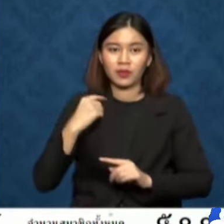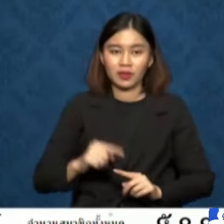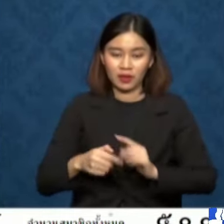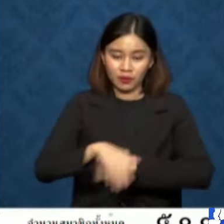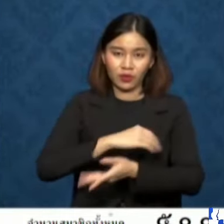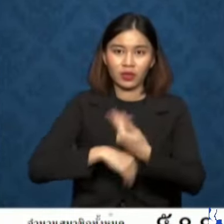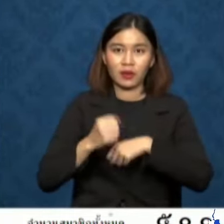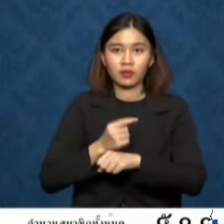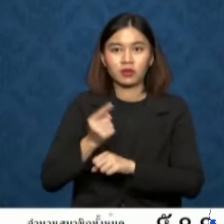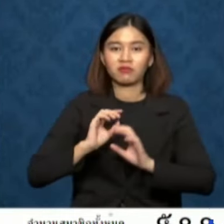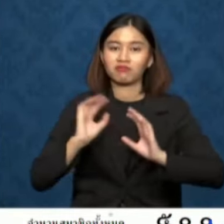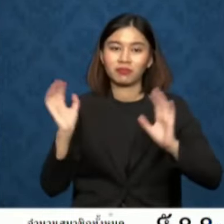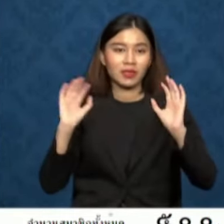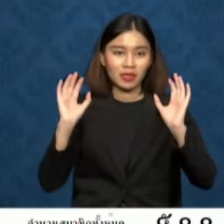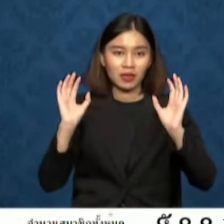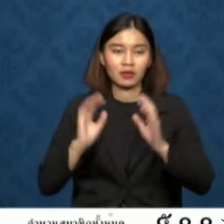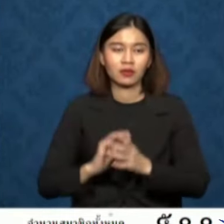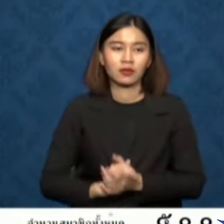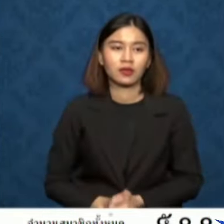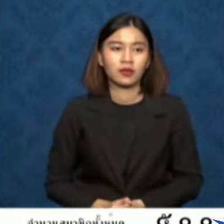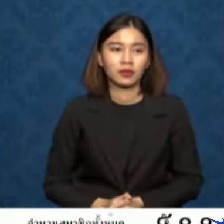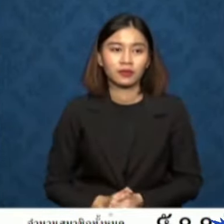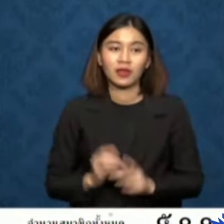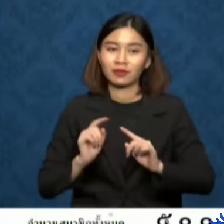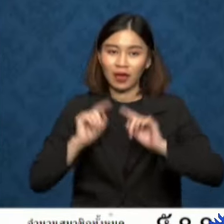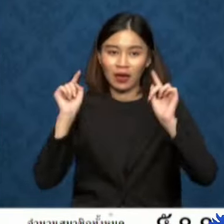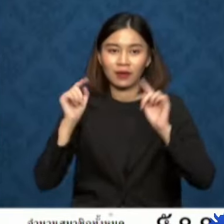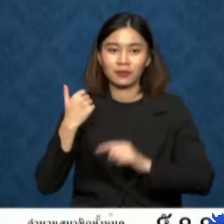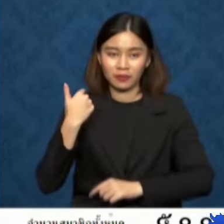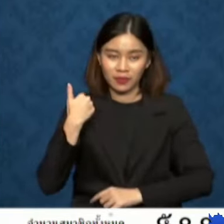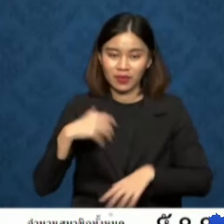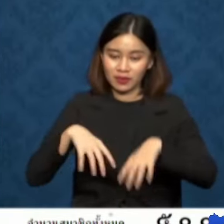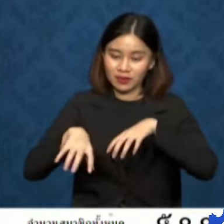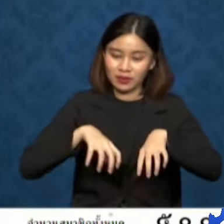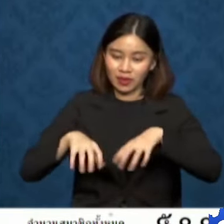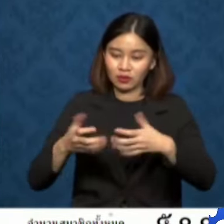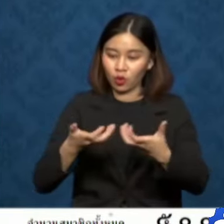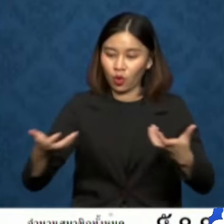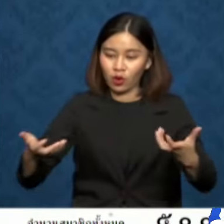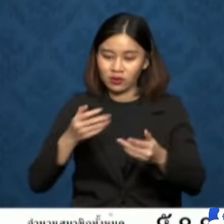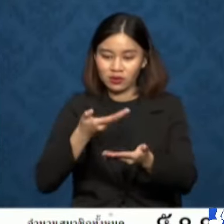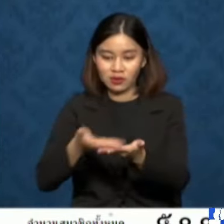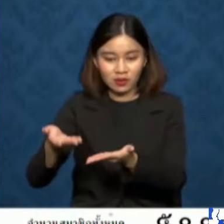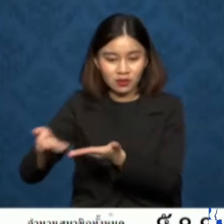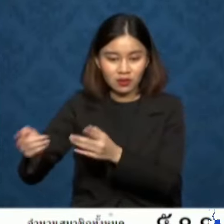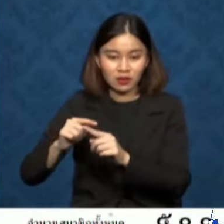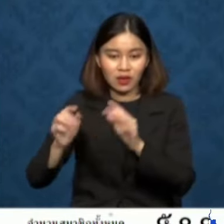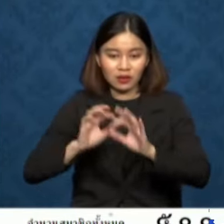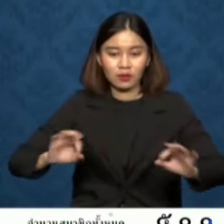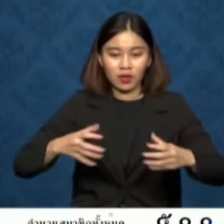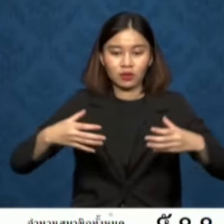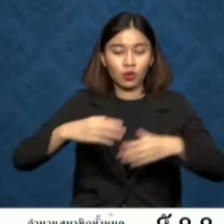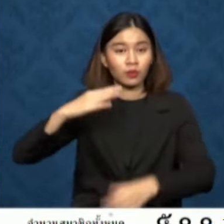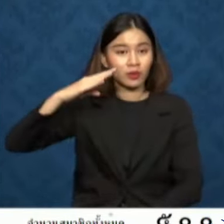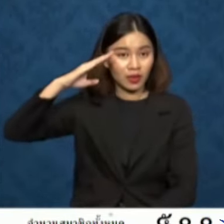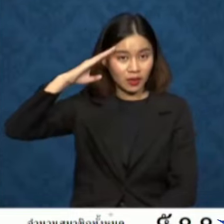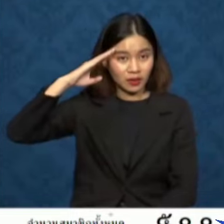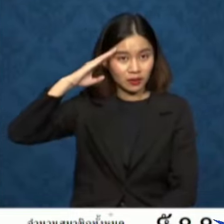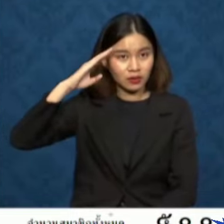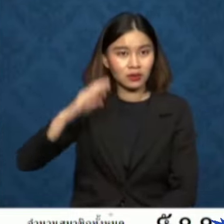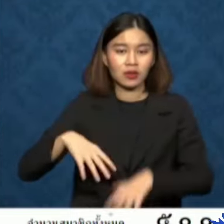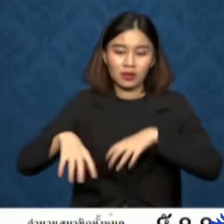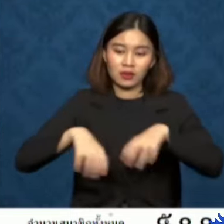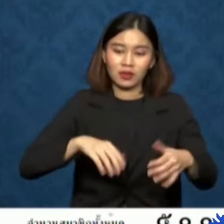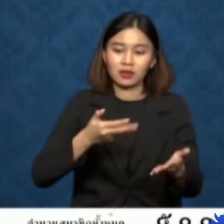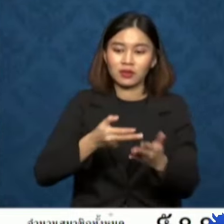ปฏิบัติครับไม่ได้เป็นอย่างนั้นเลยครับท่านประธานการจัดซื้ออาวุธเป็นจำนวนมากโดยเฉพาะของกองทัพบกครับจัด